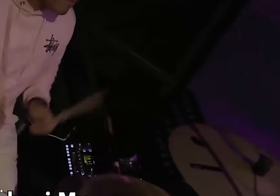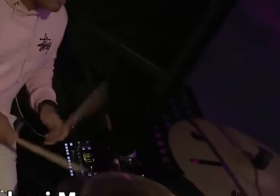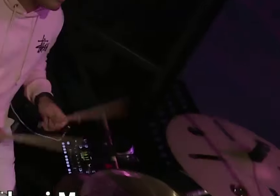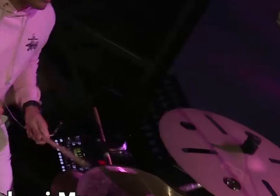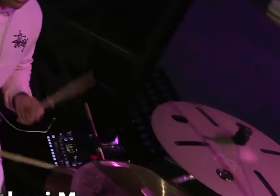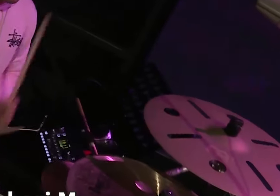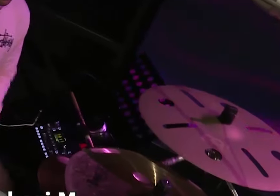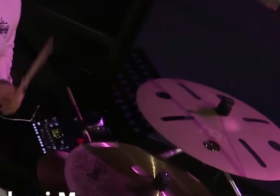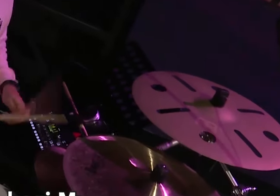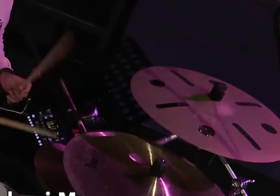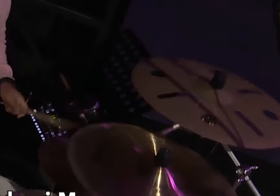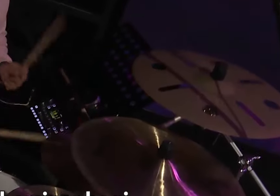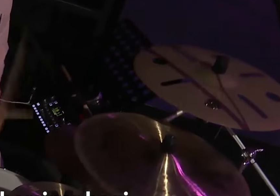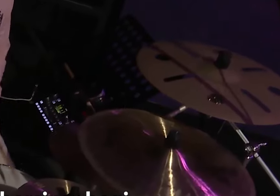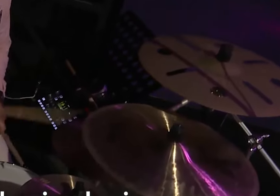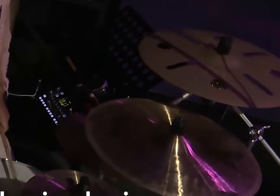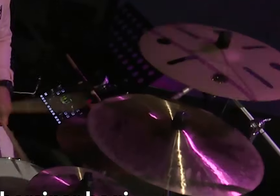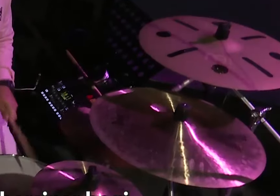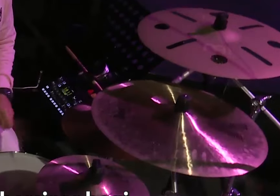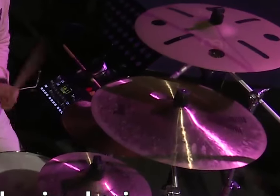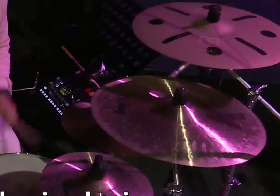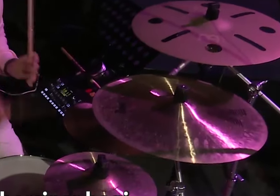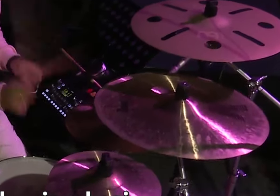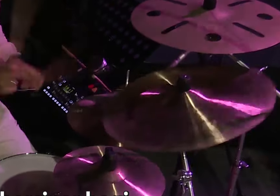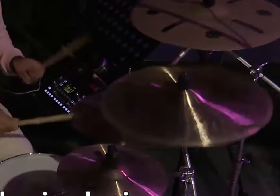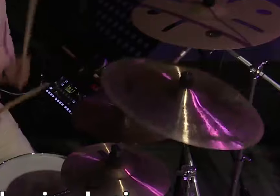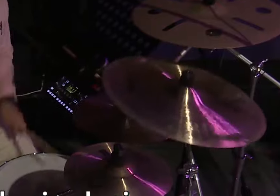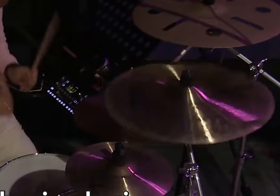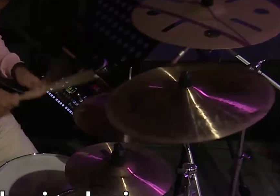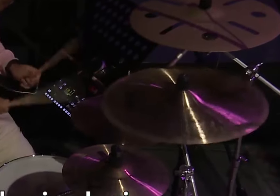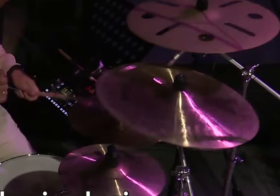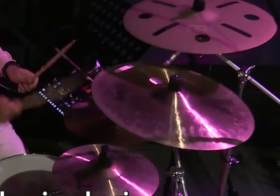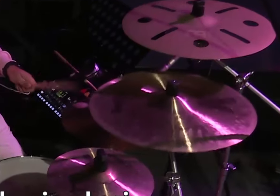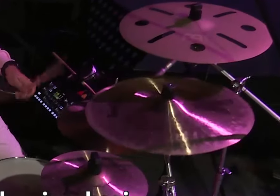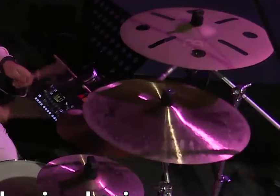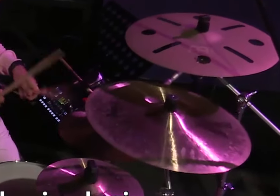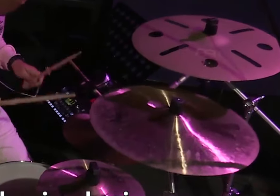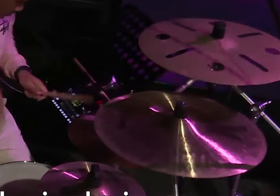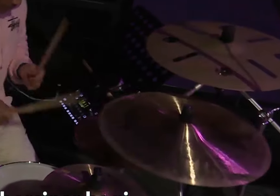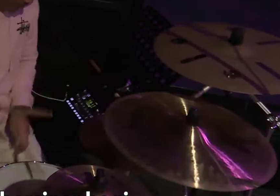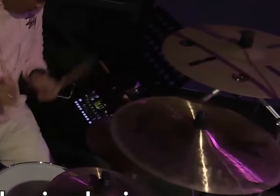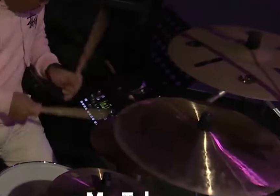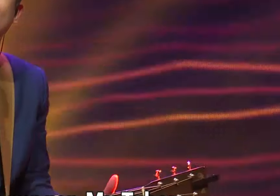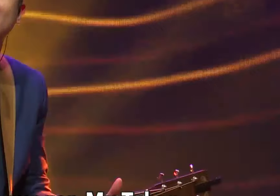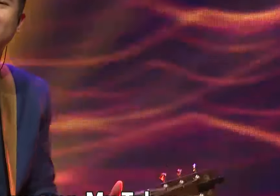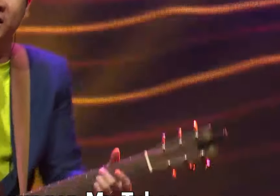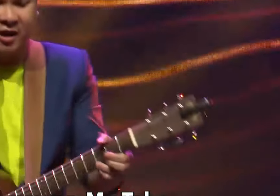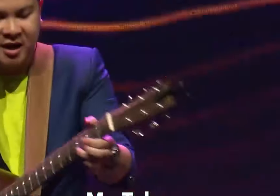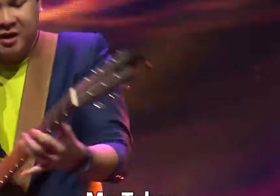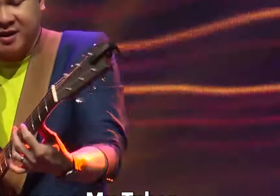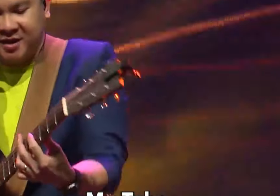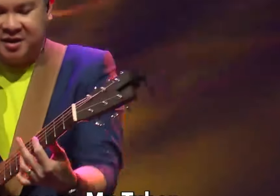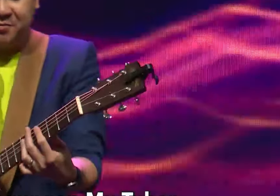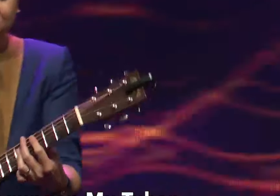berkenan bagi-Ku. Biar hidupku bersinar